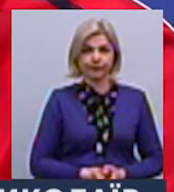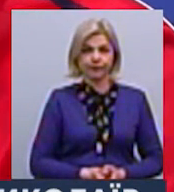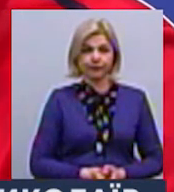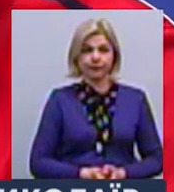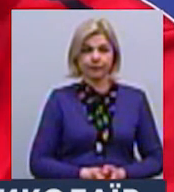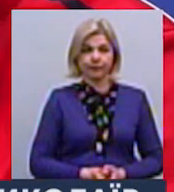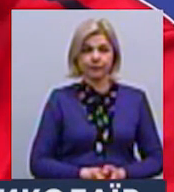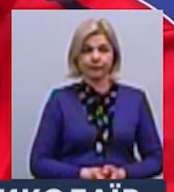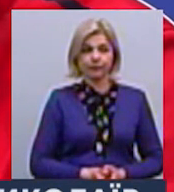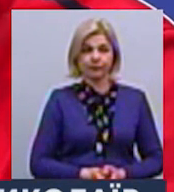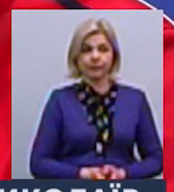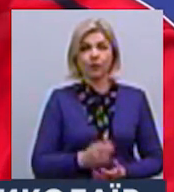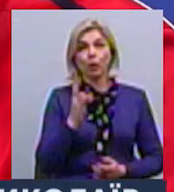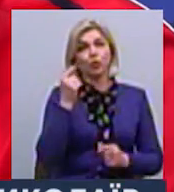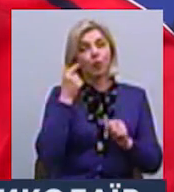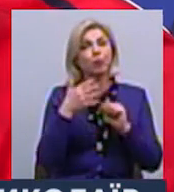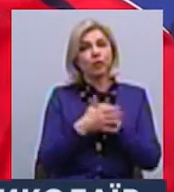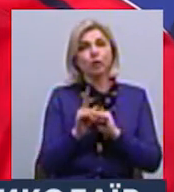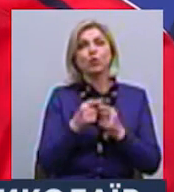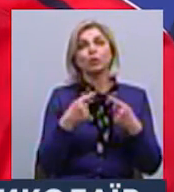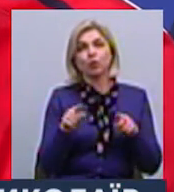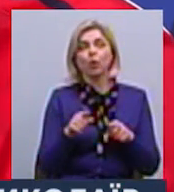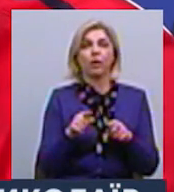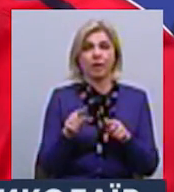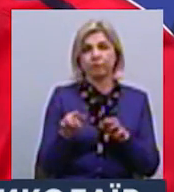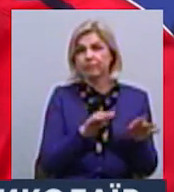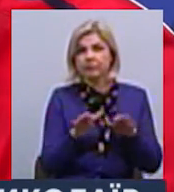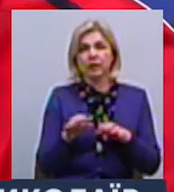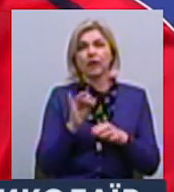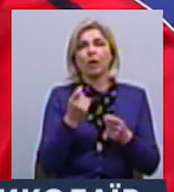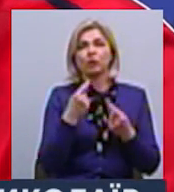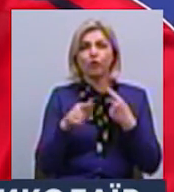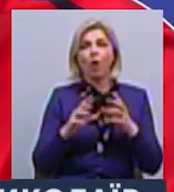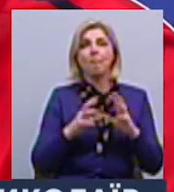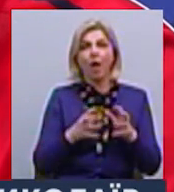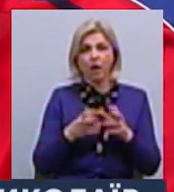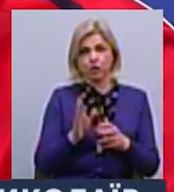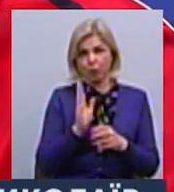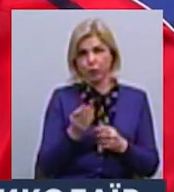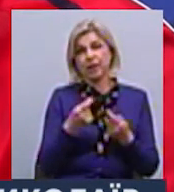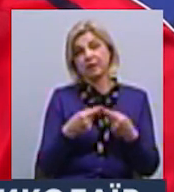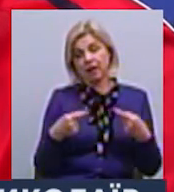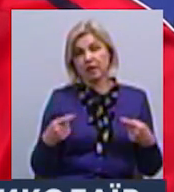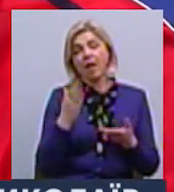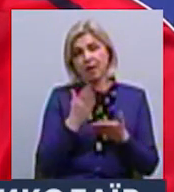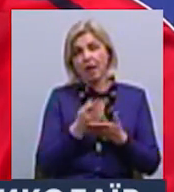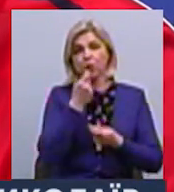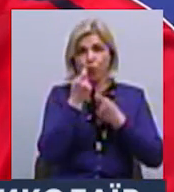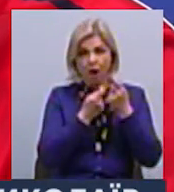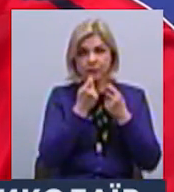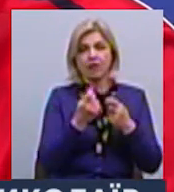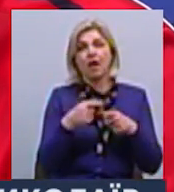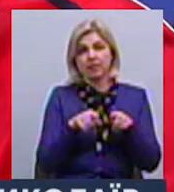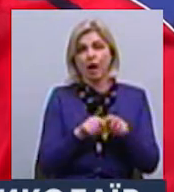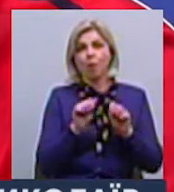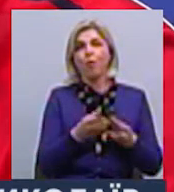якийсь дискомфорт у нас. Зрозуміло, що інший відскок, звісно, що зовсім по-іншому м'яч ходить і так далі. Є нюанси, які так